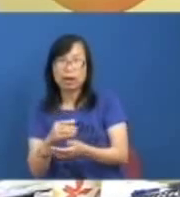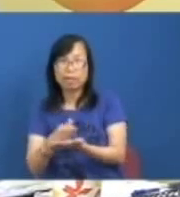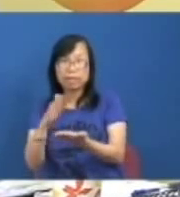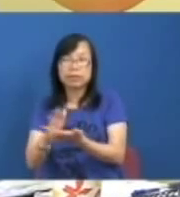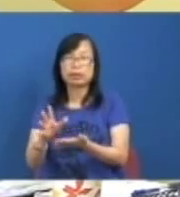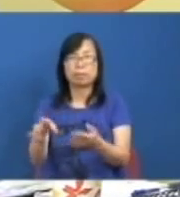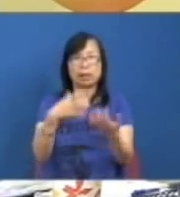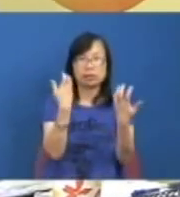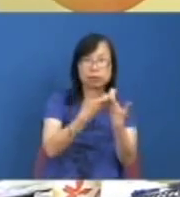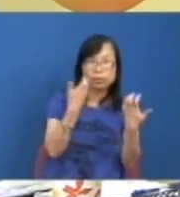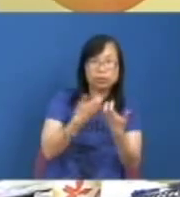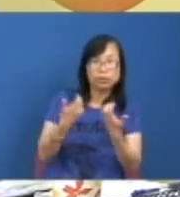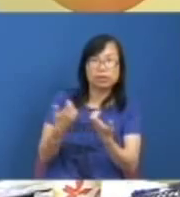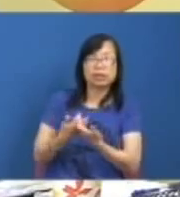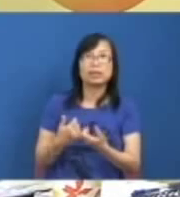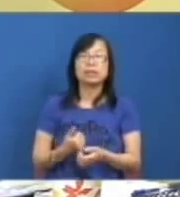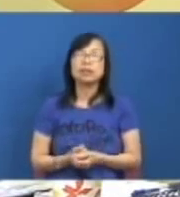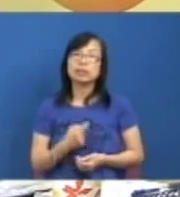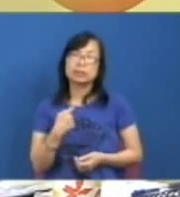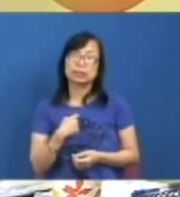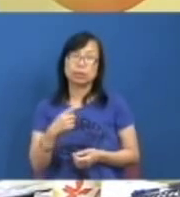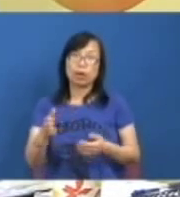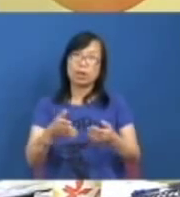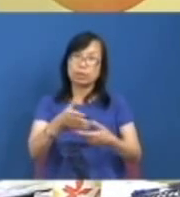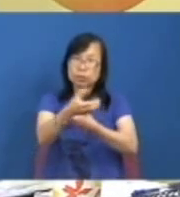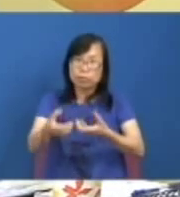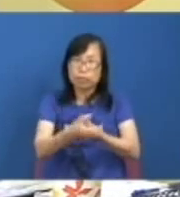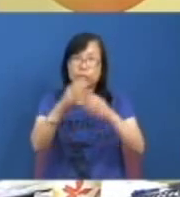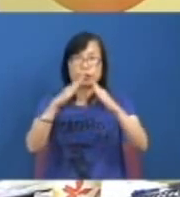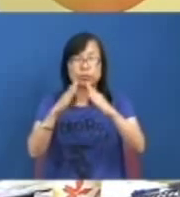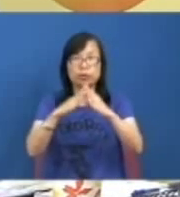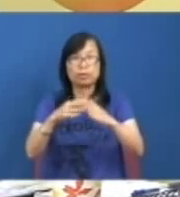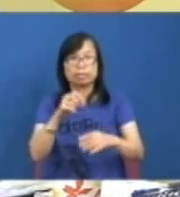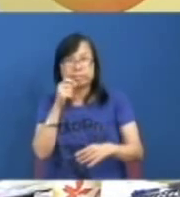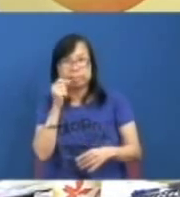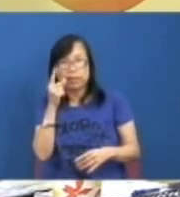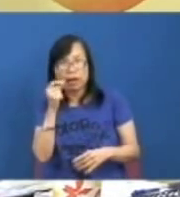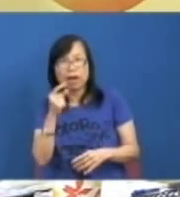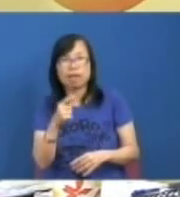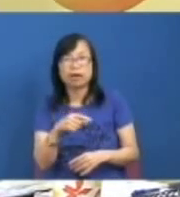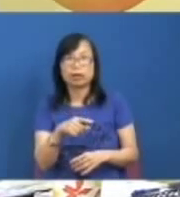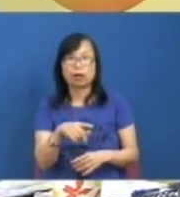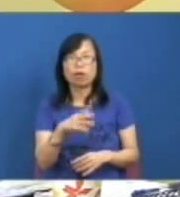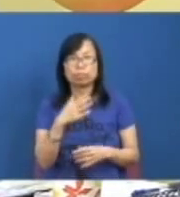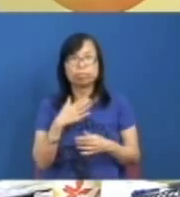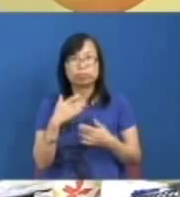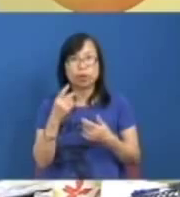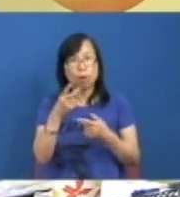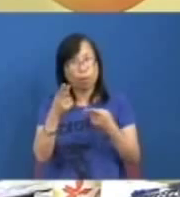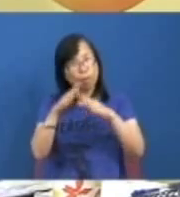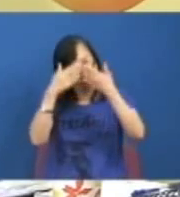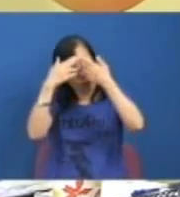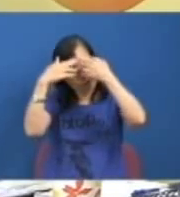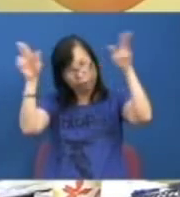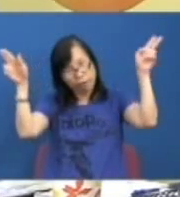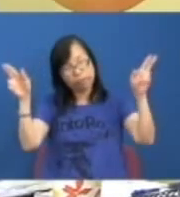據而已，但基本上我們初步跟消防署開了一次會啦，都發覺他們的態度都非常開放咯。可能就